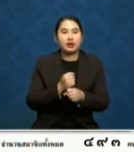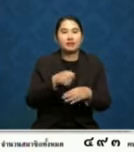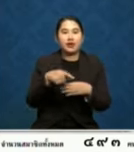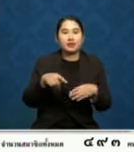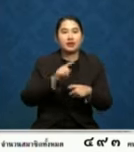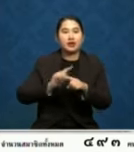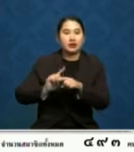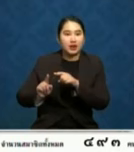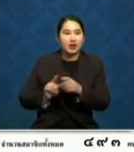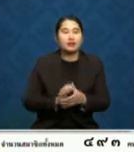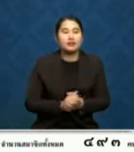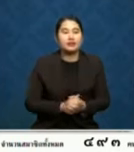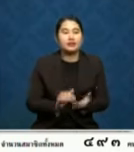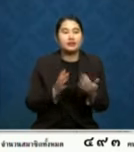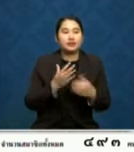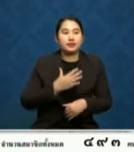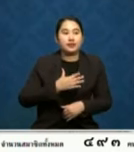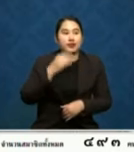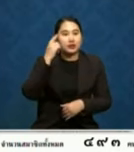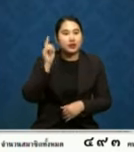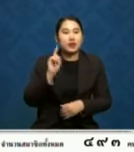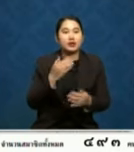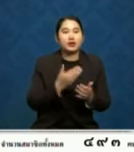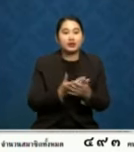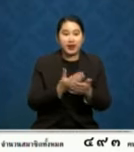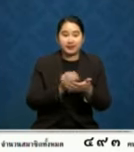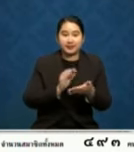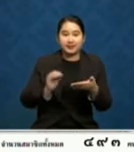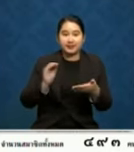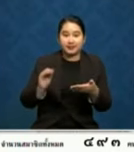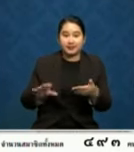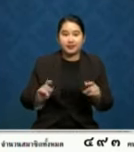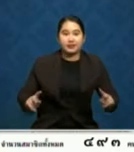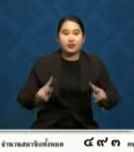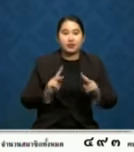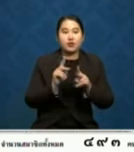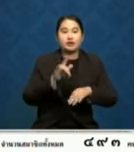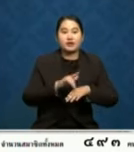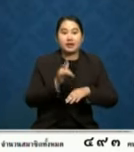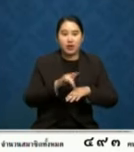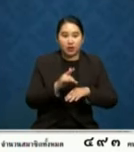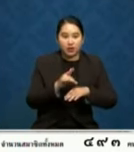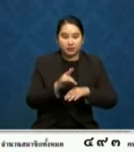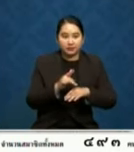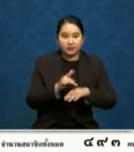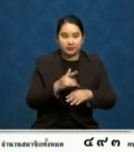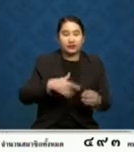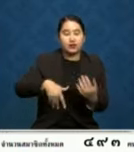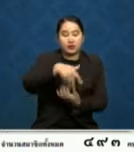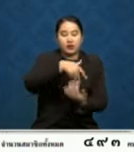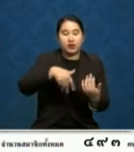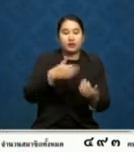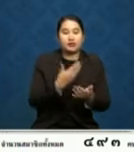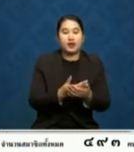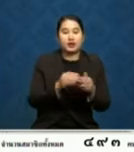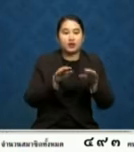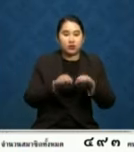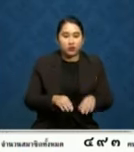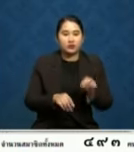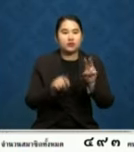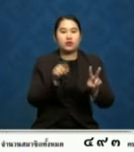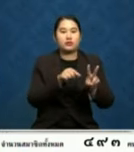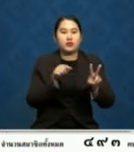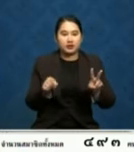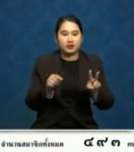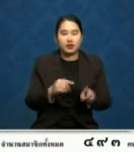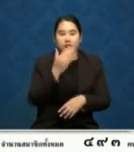อบกแล้วเนี่ยค่ะดิฉันขอตัดงบประมาณนะคะของกระทรวงทรัพยากรธรรมชาติและสิ่งแวดล้อมลง2%